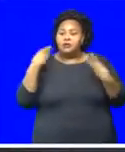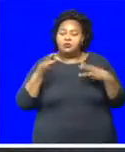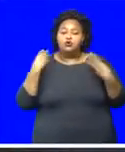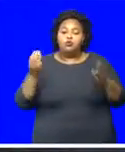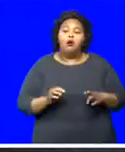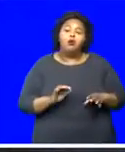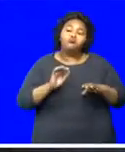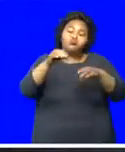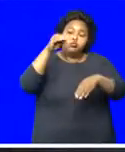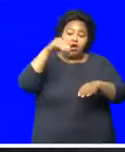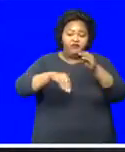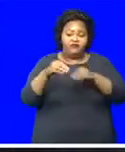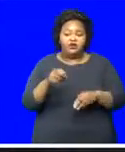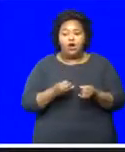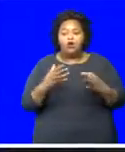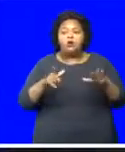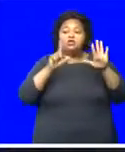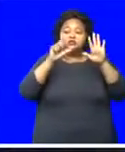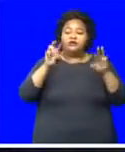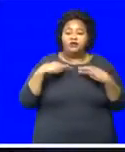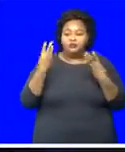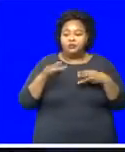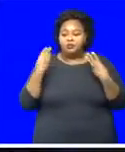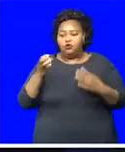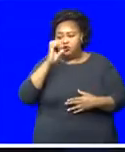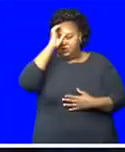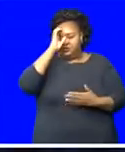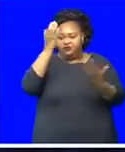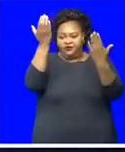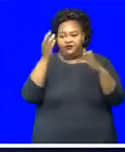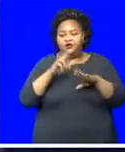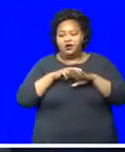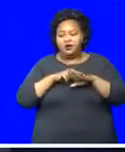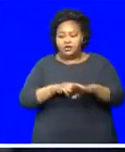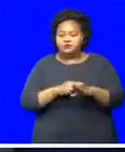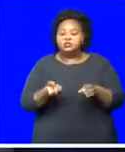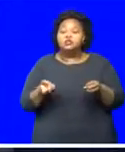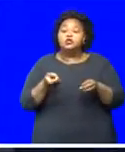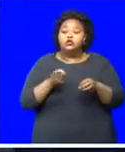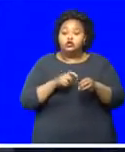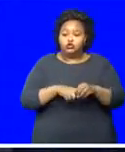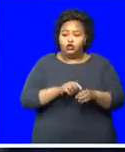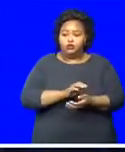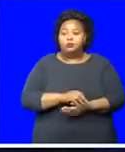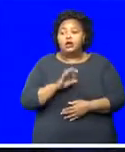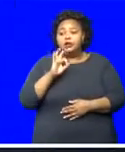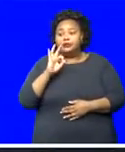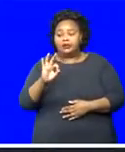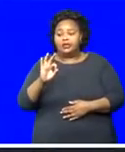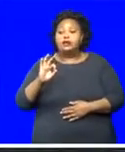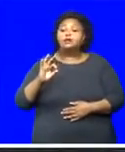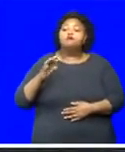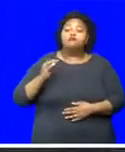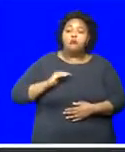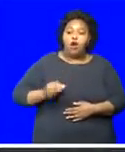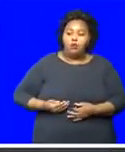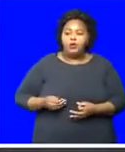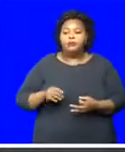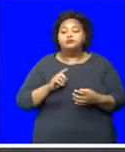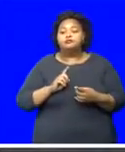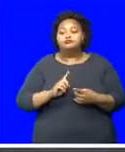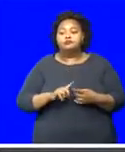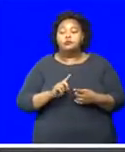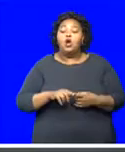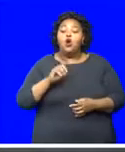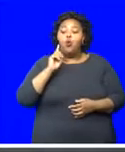kanzi basikhombisa labangenele kuba bucopho bathathu besifazane kani ukhona namunye umuntu lomusha. Bekuphume inshane